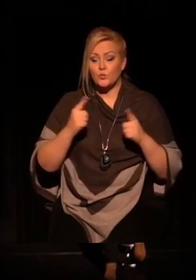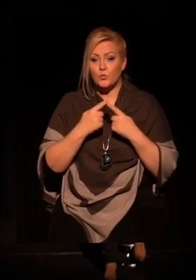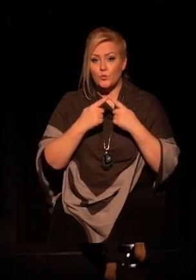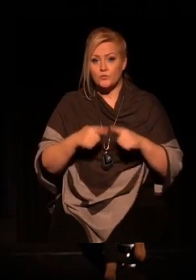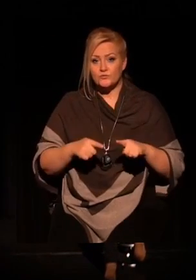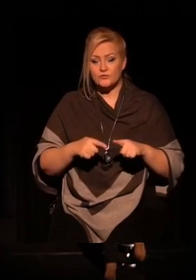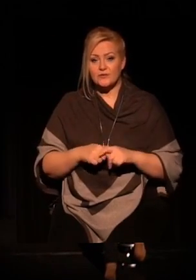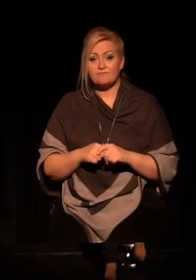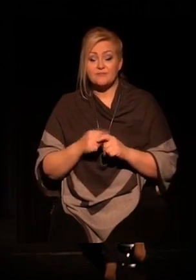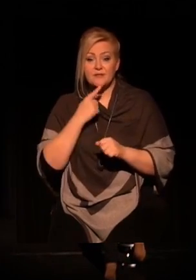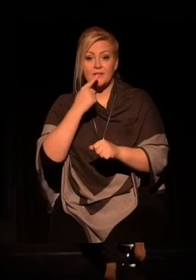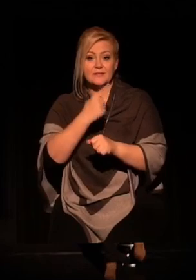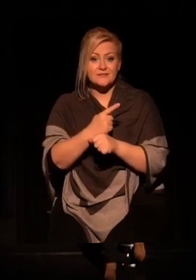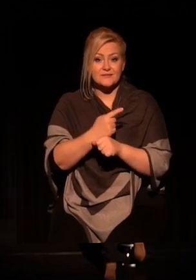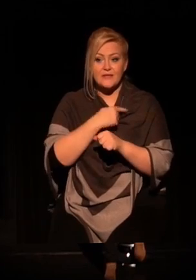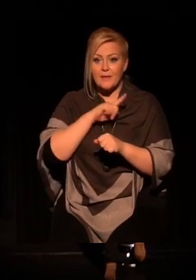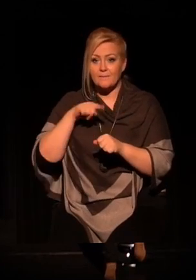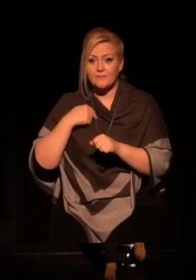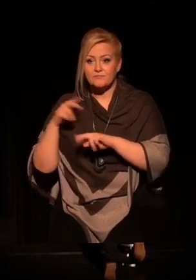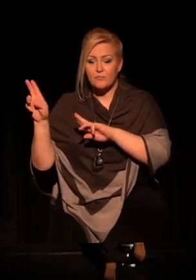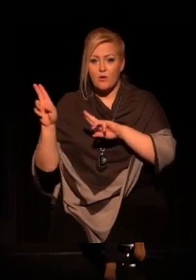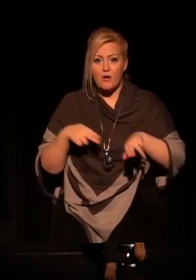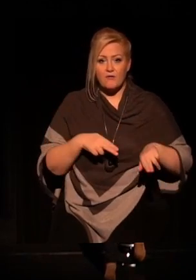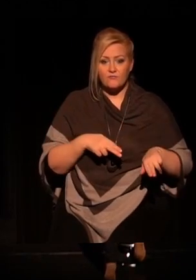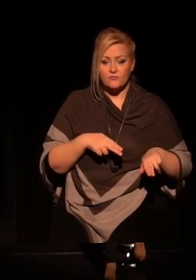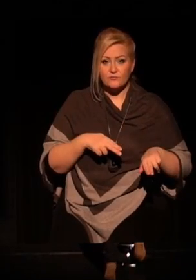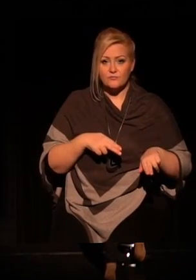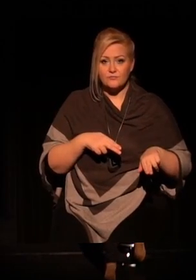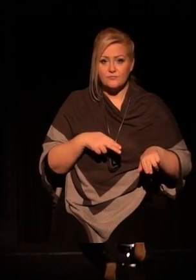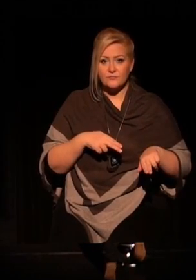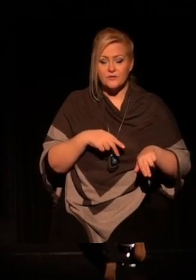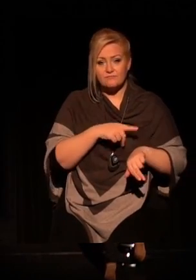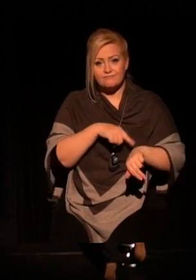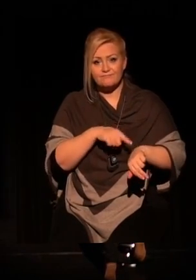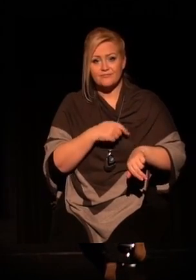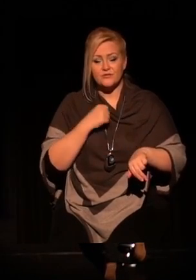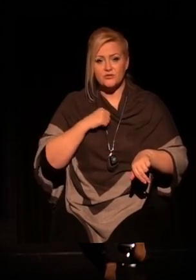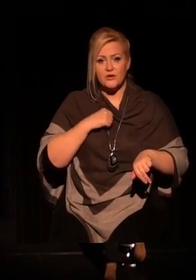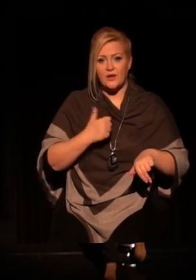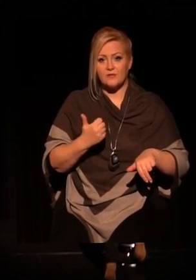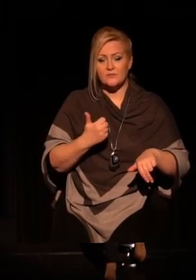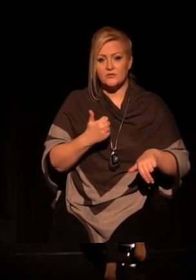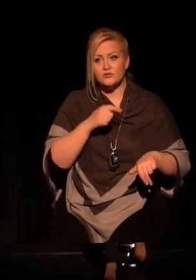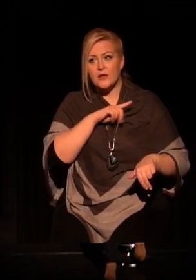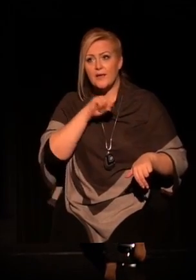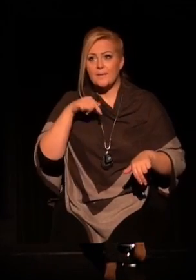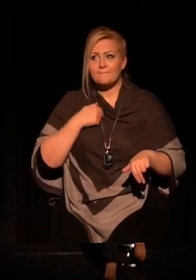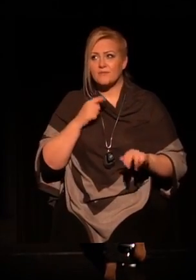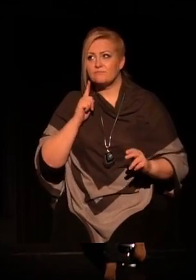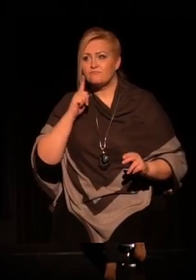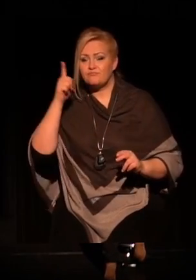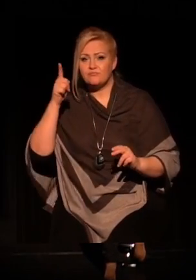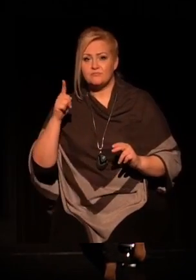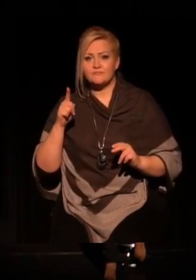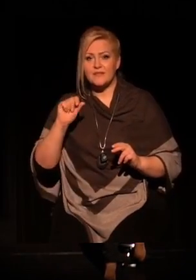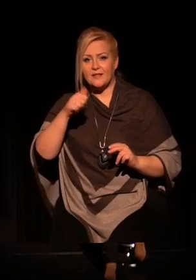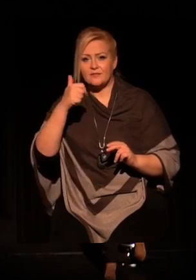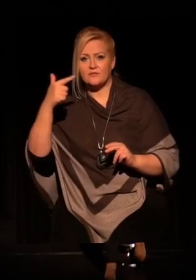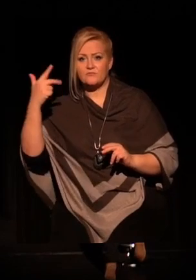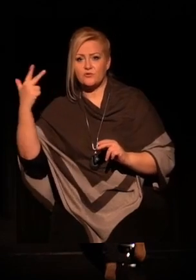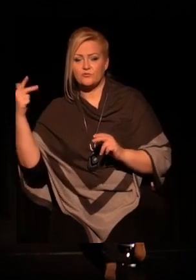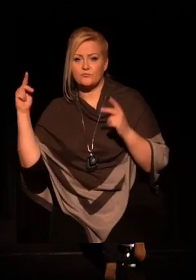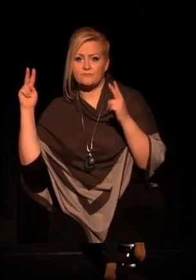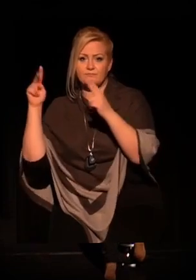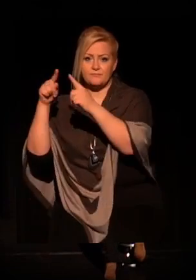trzeba było zadecydować, co robimy, czy schodzimy na dół i czekamy na kolejne, czy atakujemy od razu z jedynki do trójki, czyli właśnie tak jak